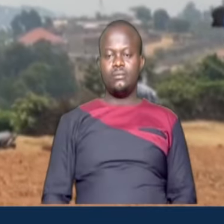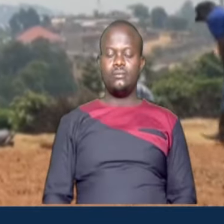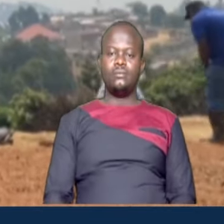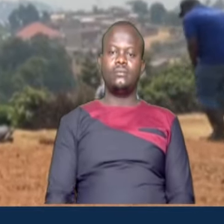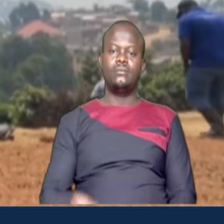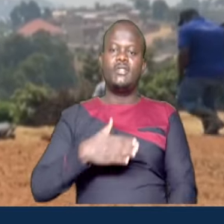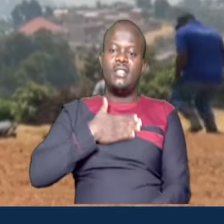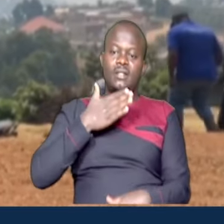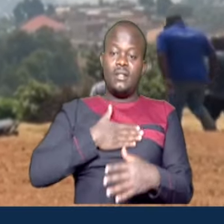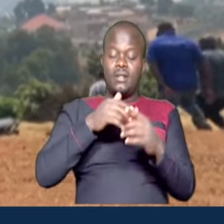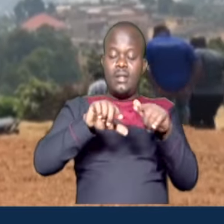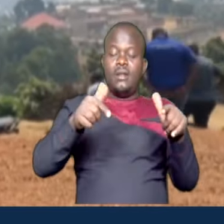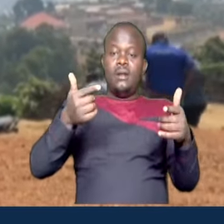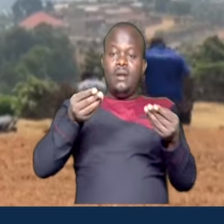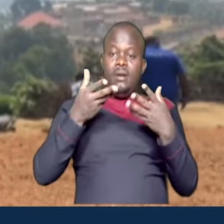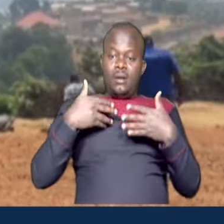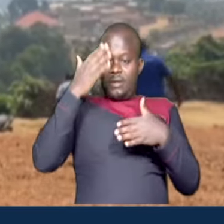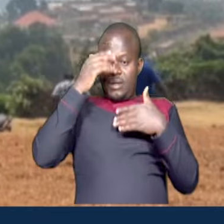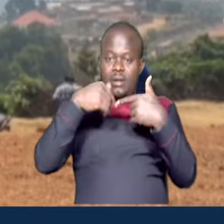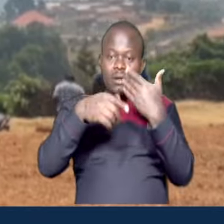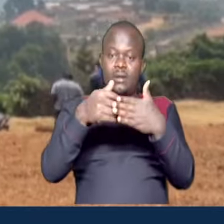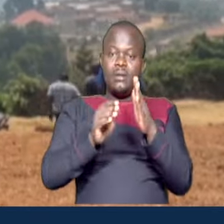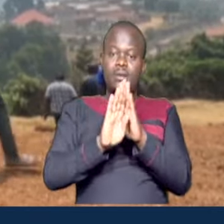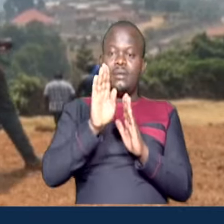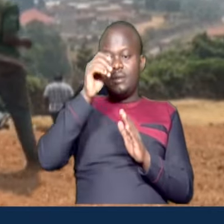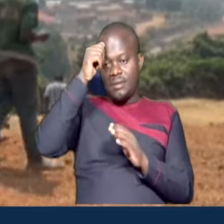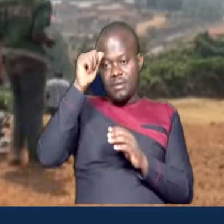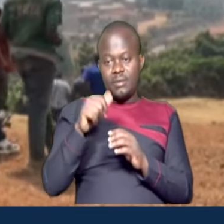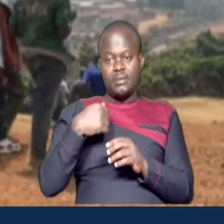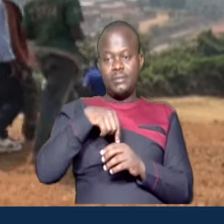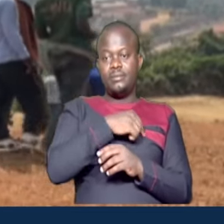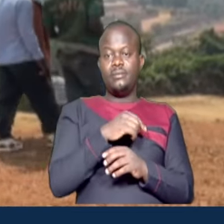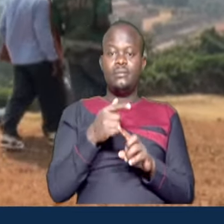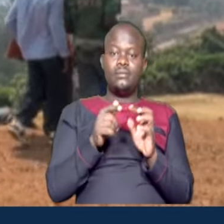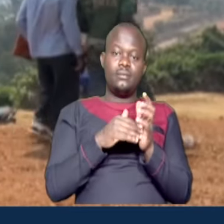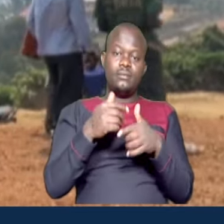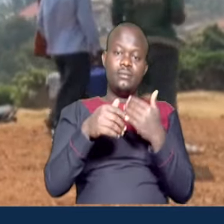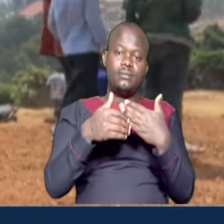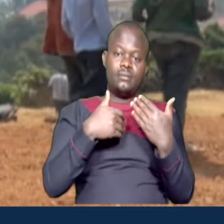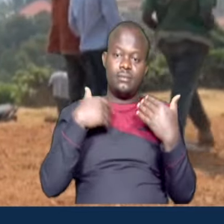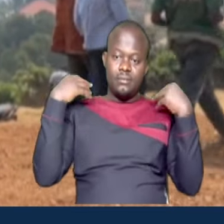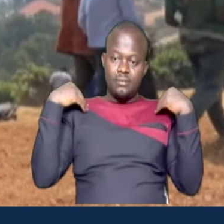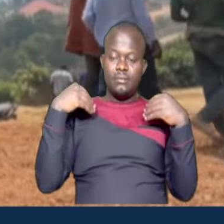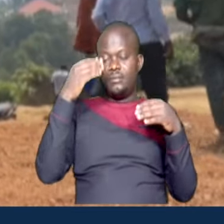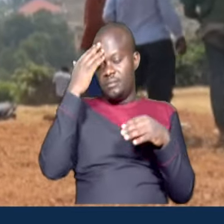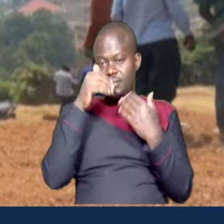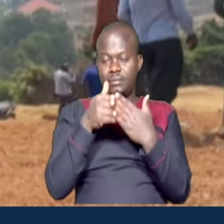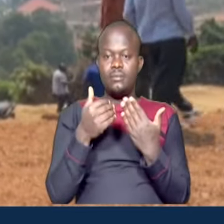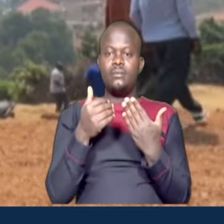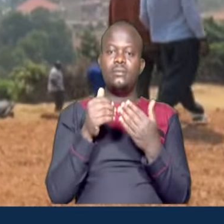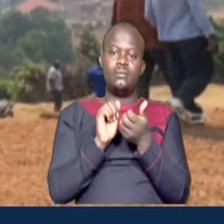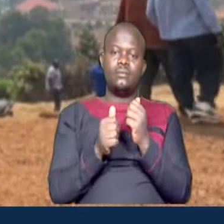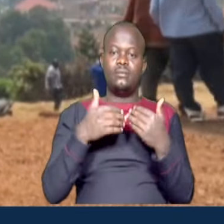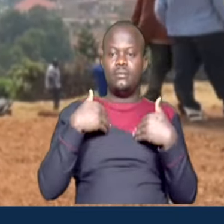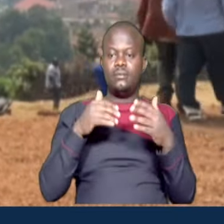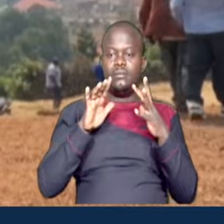ikivuga twahawe kugira ngo dukomeze guteza imbere impano zacu tunakomeze byeze kugira umwitozo cyane cyane ko siporo ari ubuzima turinda